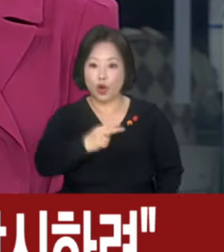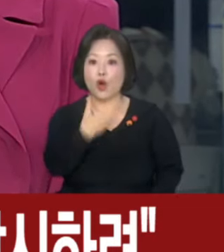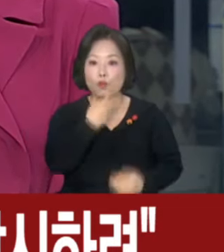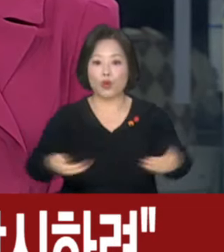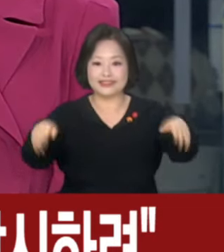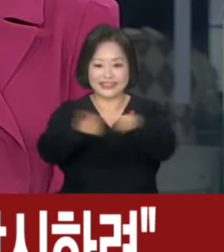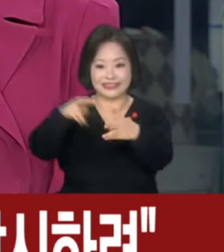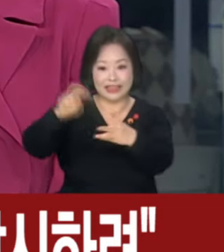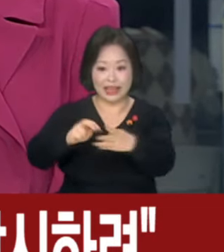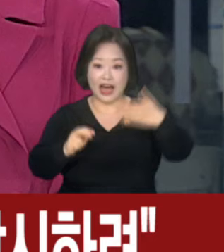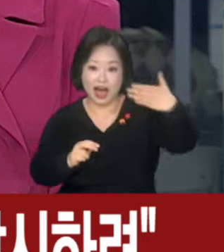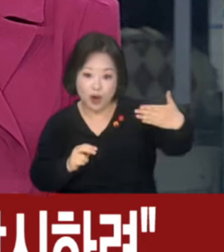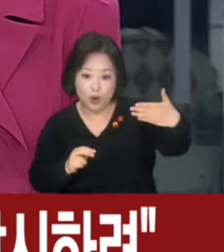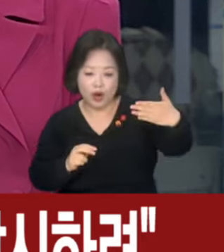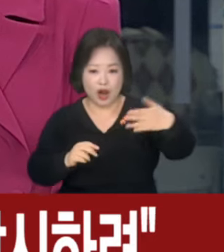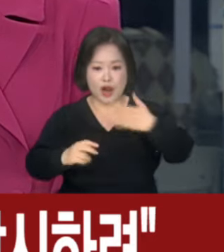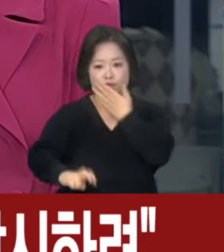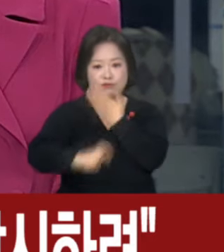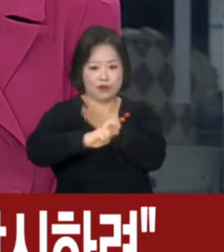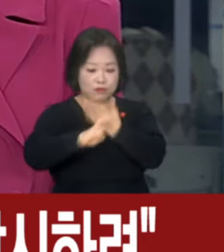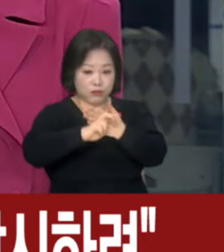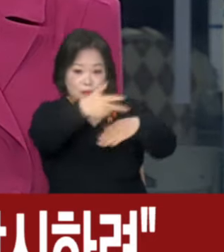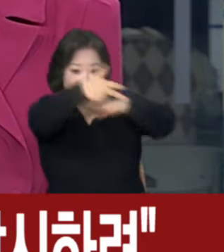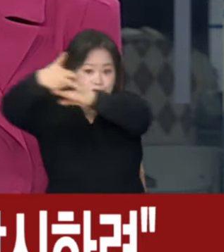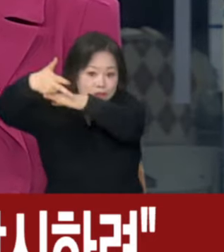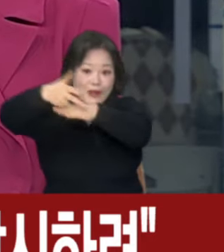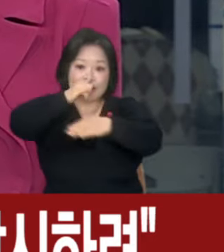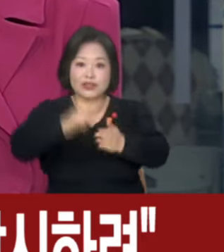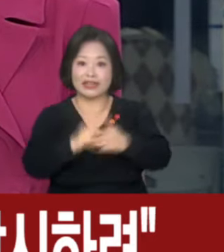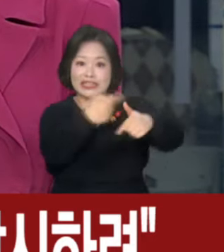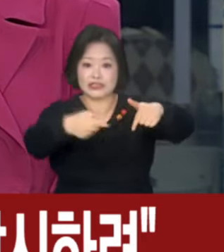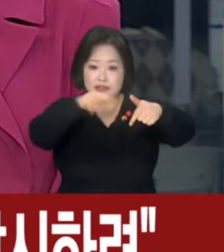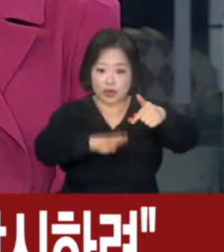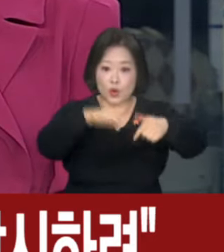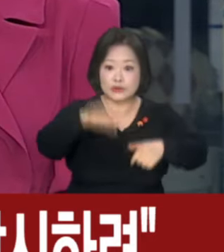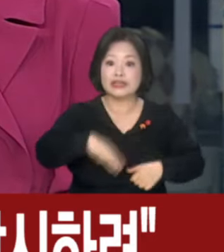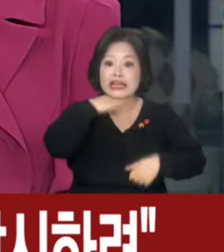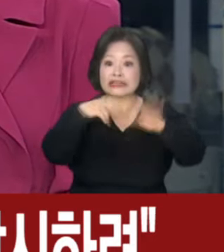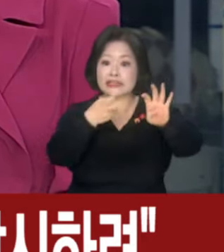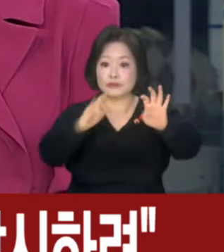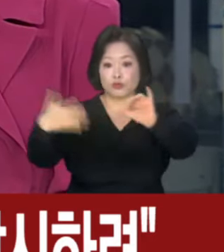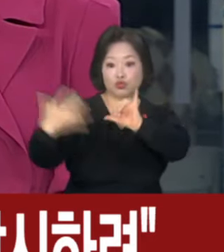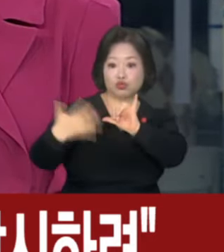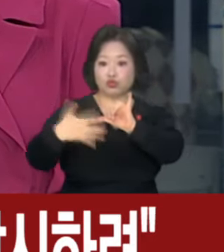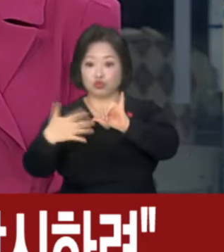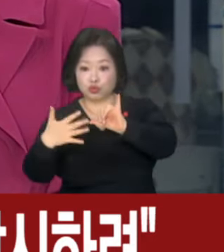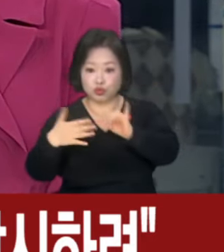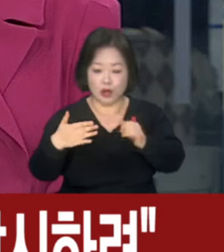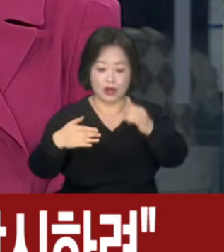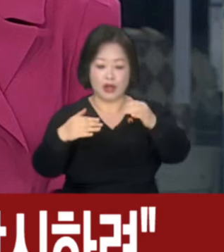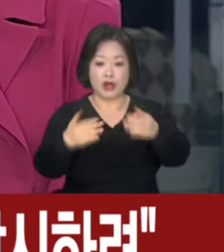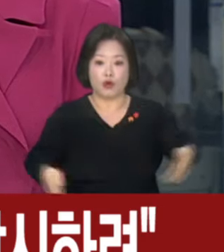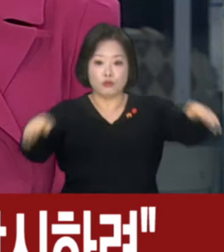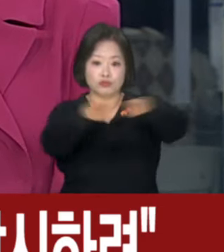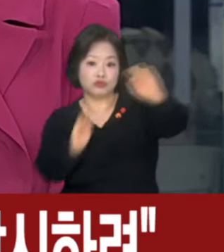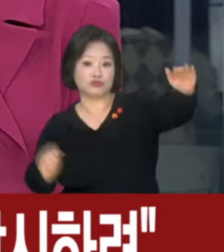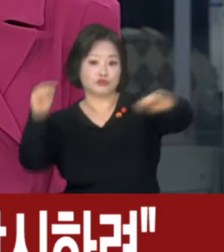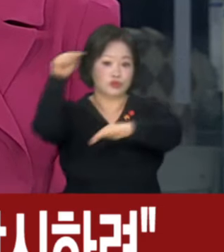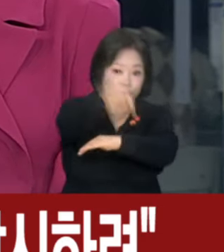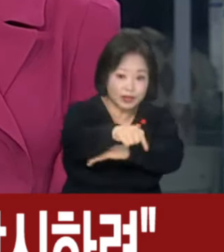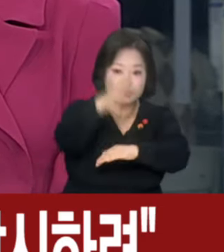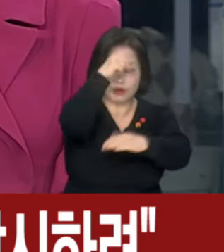행정복지센터 9곳에서 불법 카메라가 발견됐습니다. 네, 인천에선 40대 유튜버가 건조물 침입 혐의 등으로